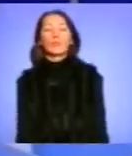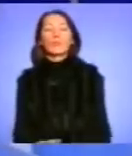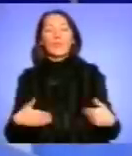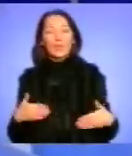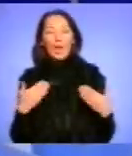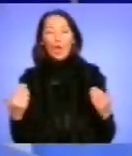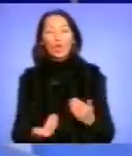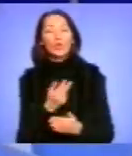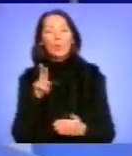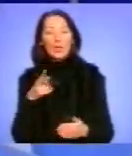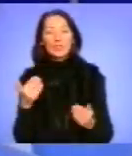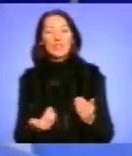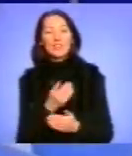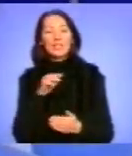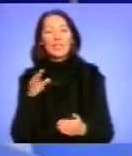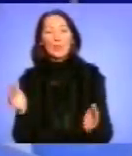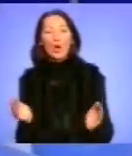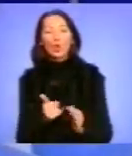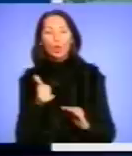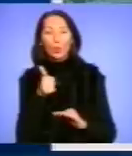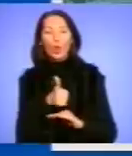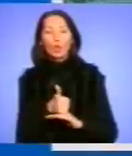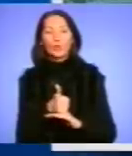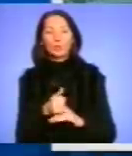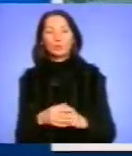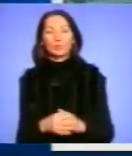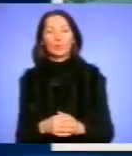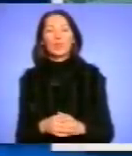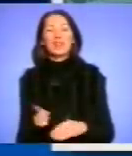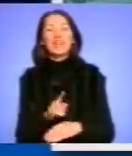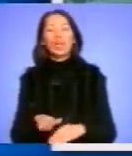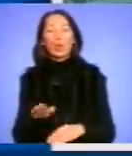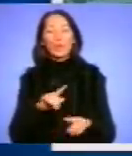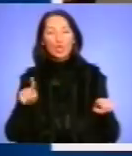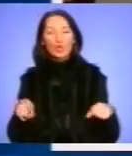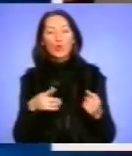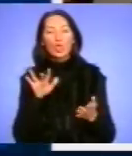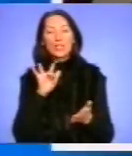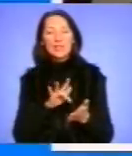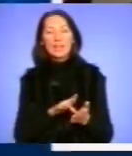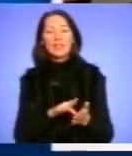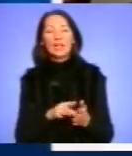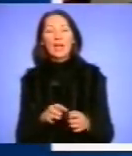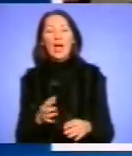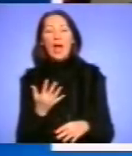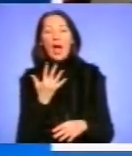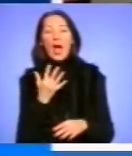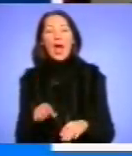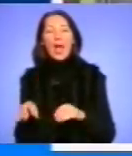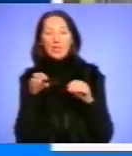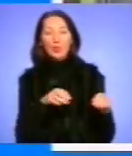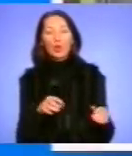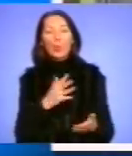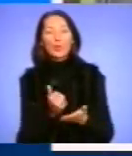Вітаю, новини п'ятниці у вістях ТТБ. Коротко про головне. На Тернопільщині створять центр експортного потенціалу, а також